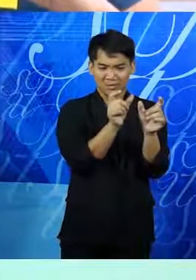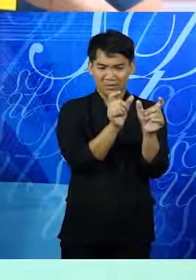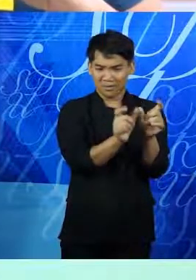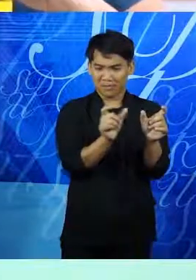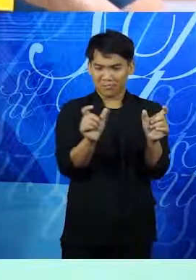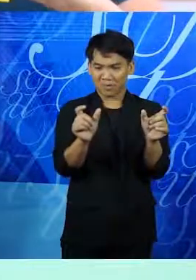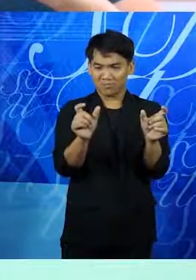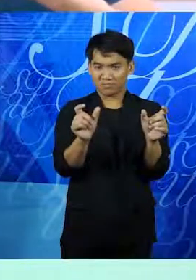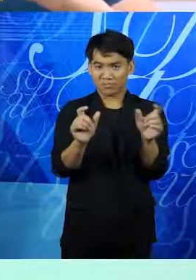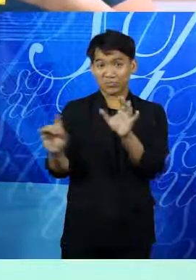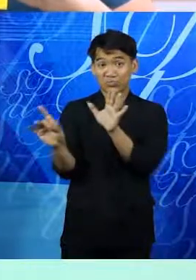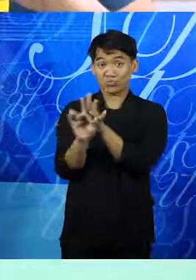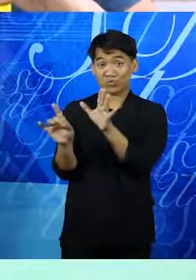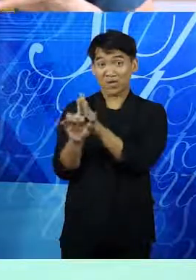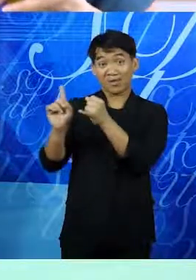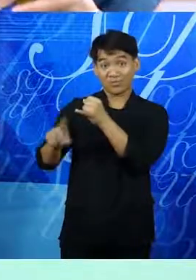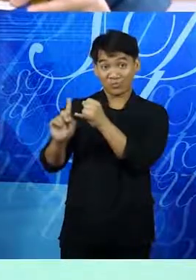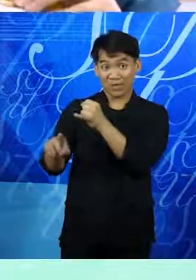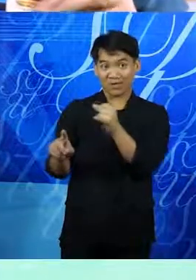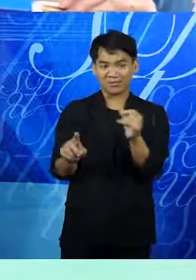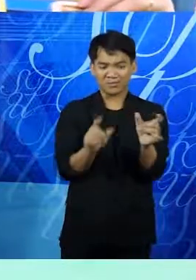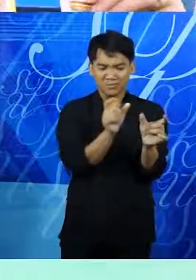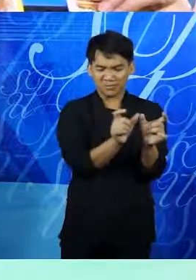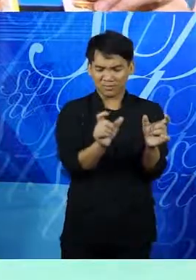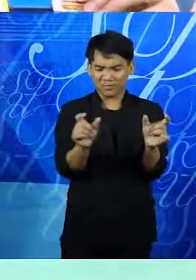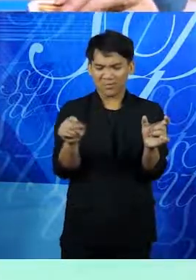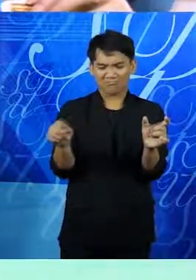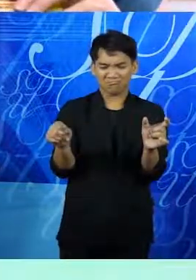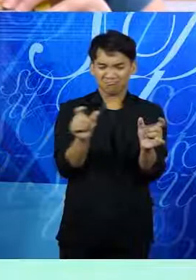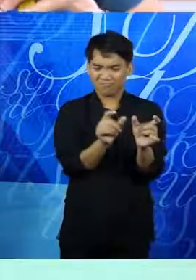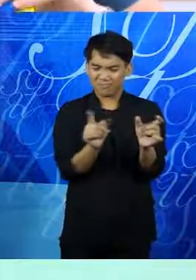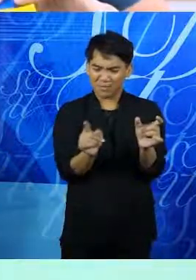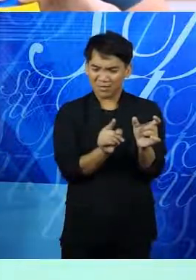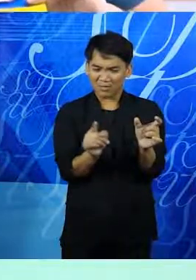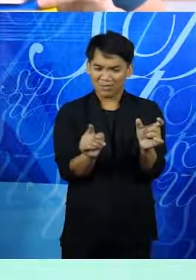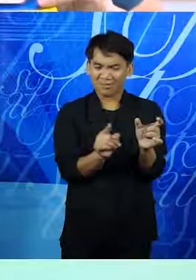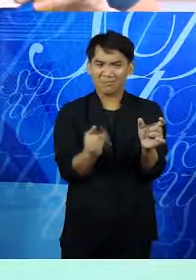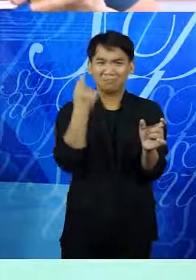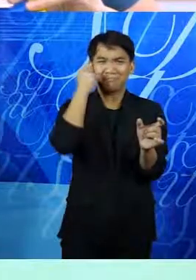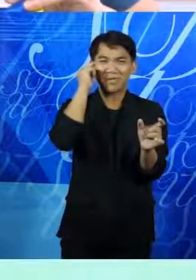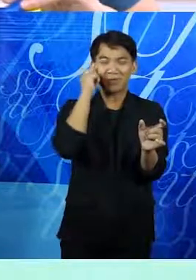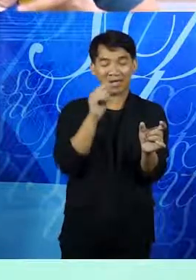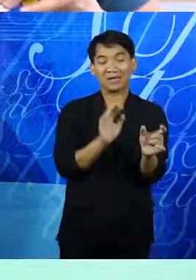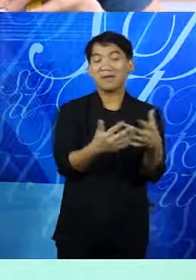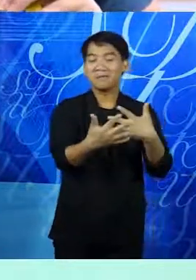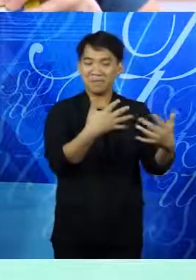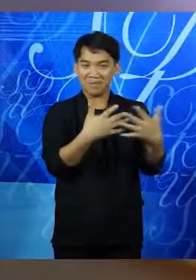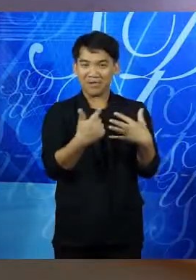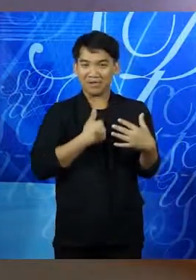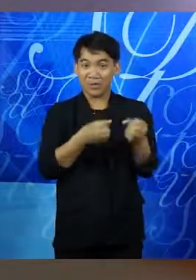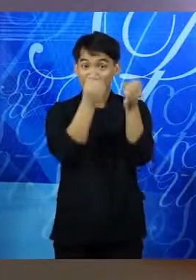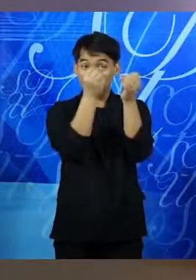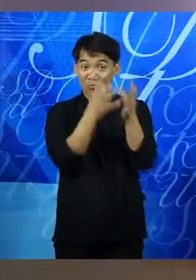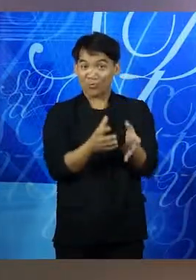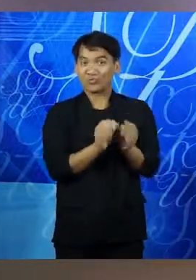คะเด็กอาจจะยังไม่รู้ว่าจะใส่ตรงไหนใช่ไหมคะอาจจะใส่ตรงนี้ตรงนี้คุณครูก็จะต้องมาสอนอีกว่า